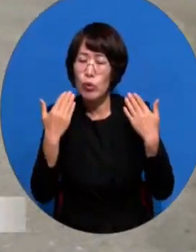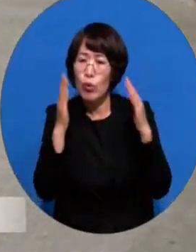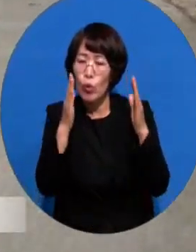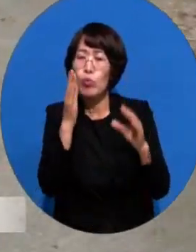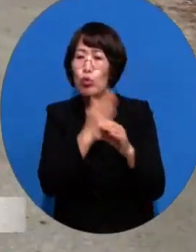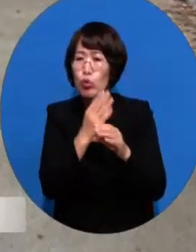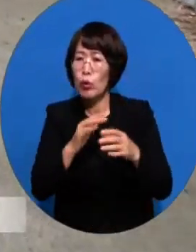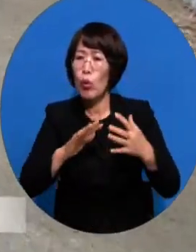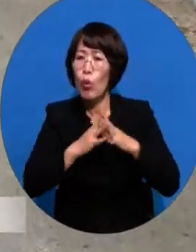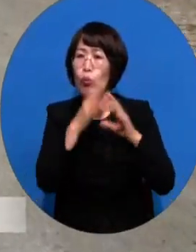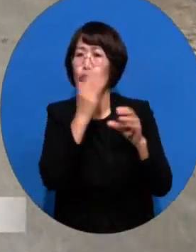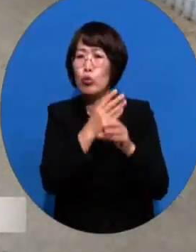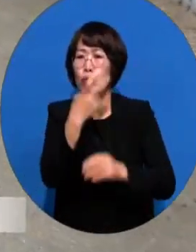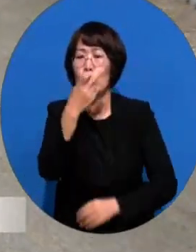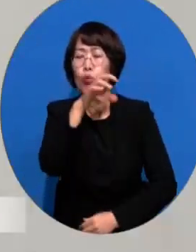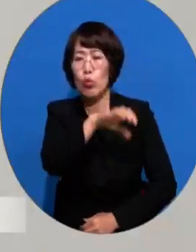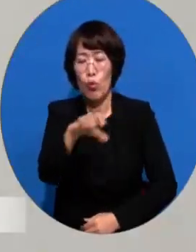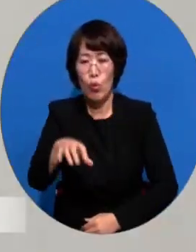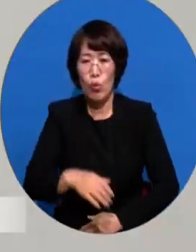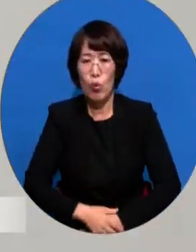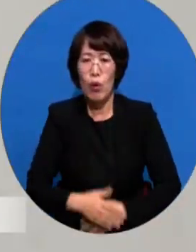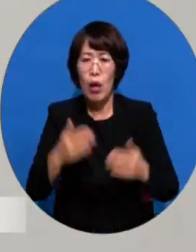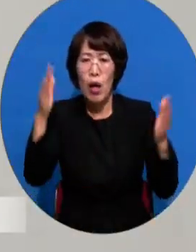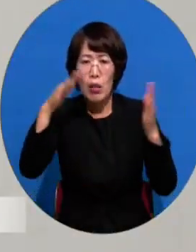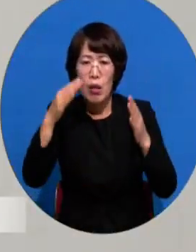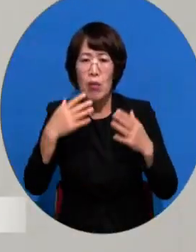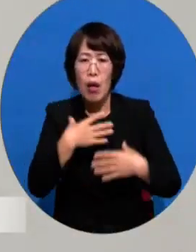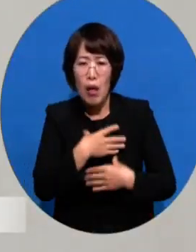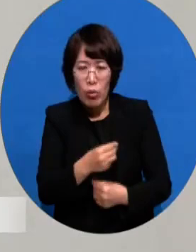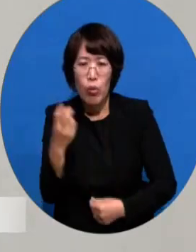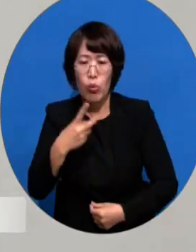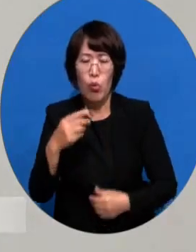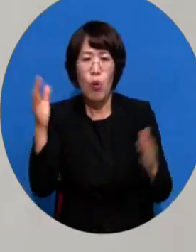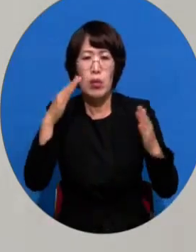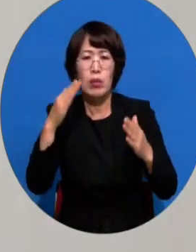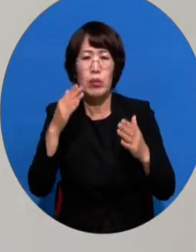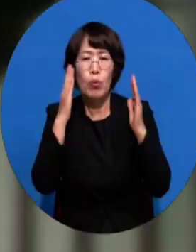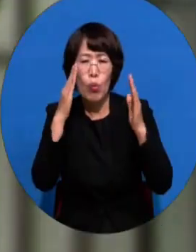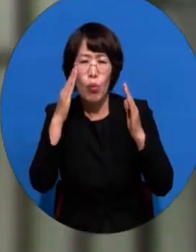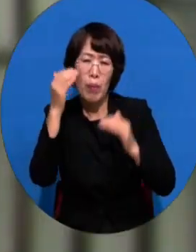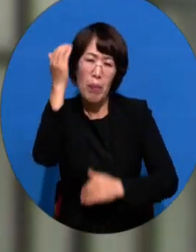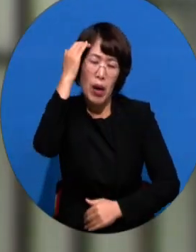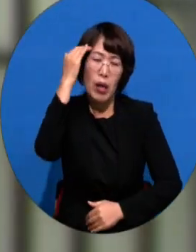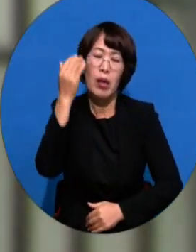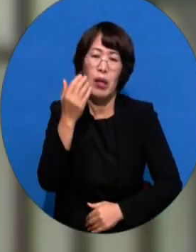한창인 학교는 모두 12곳. 아이들의 안전은 물론 학생들의 학습권